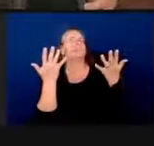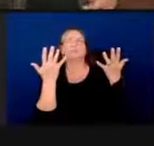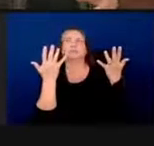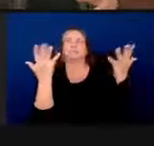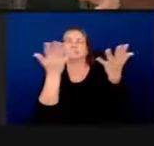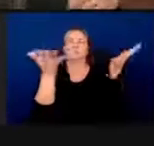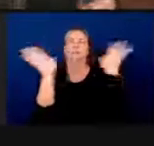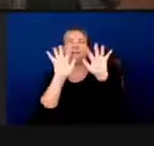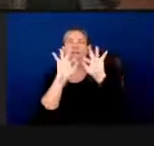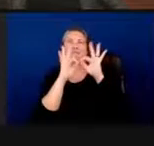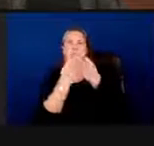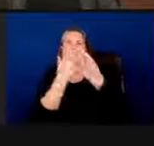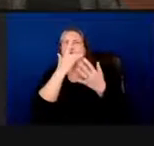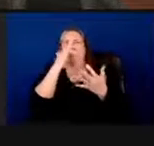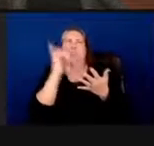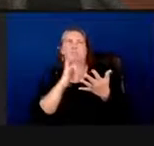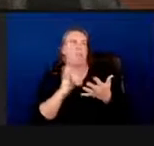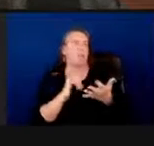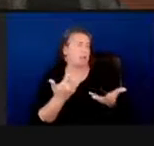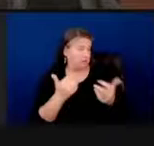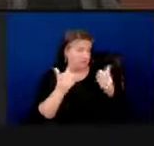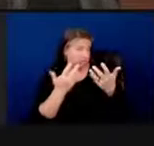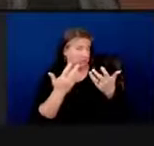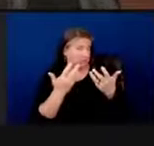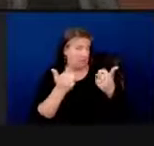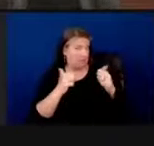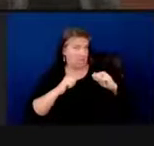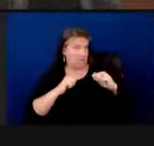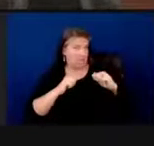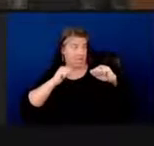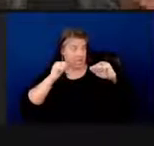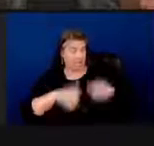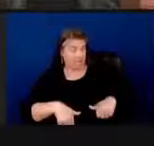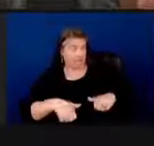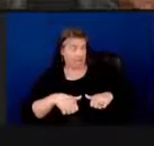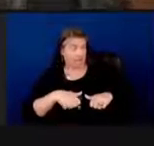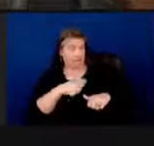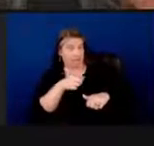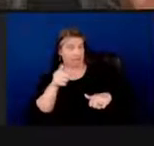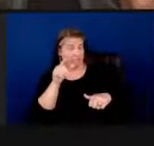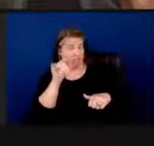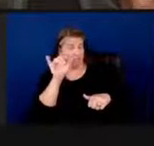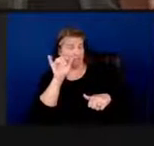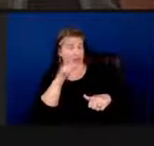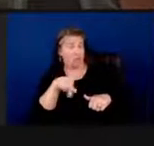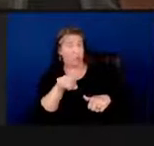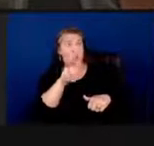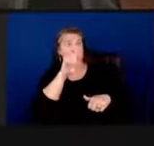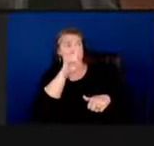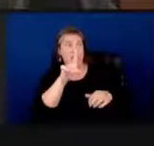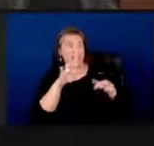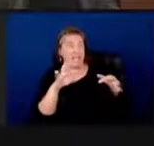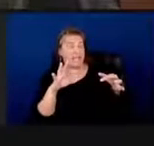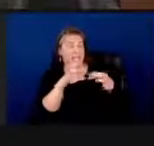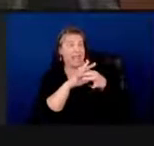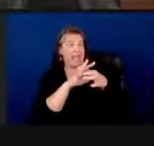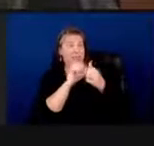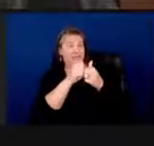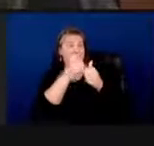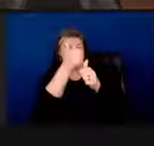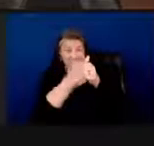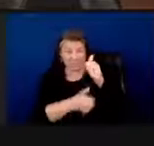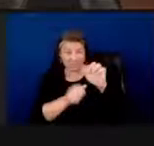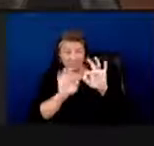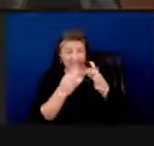هل تعرفون وهل تعرف العائلات مدى هذا البرنامج، وهل من الإمكانية أن تتواصلوا